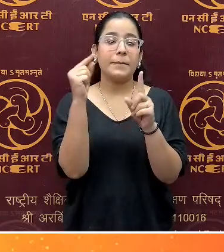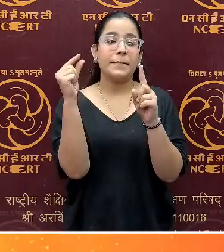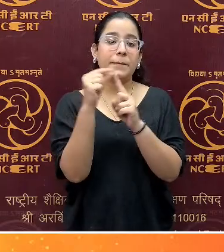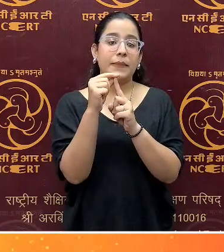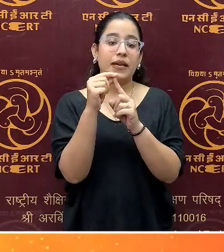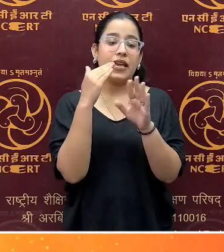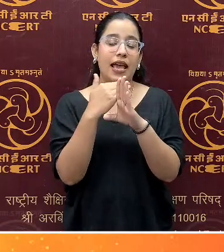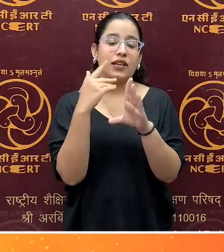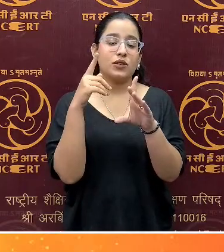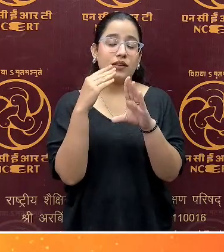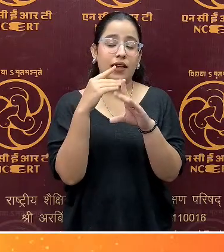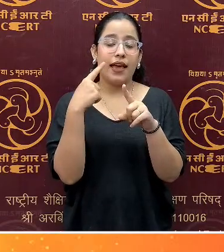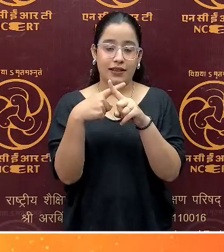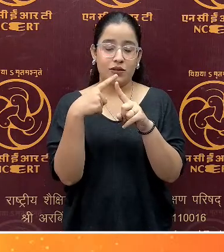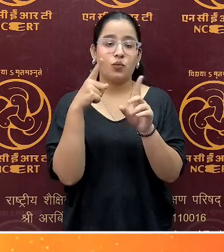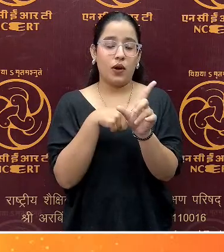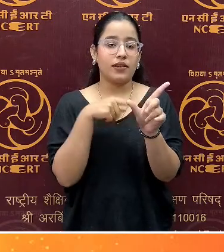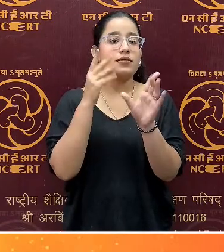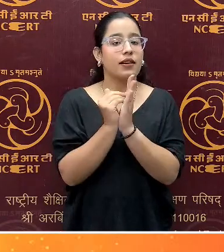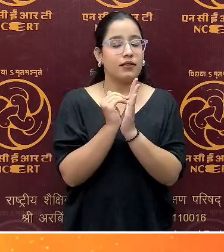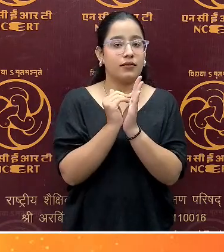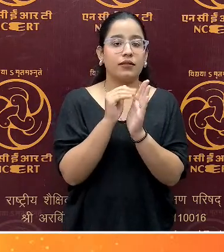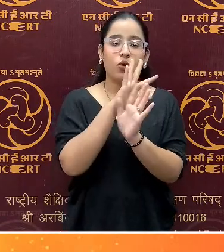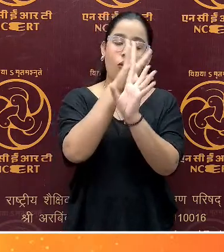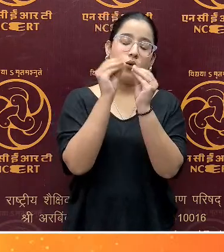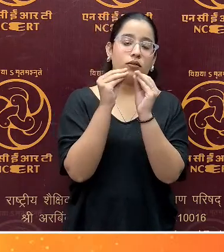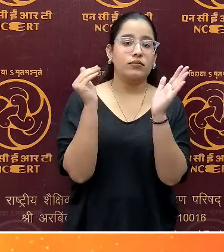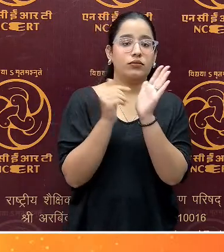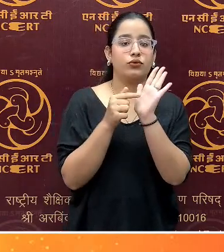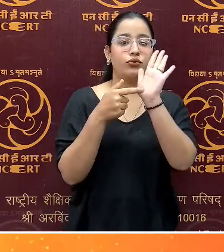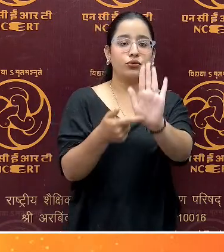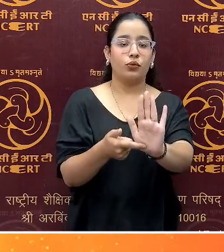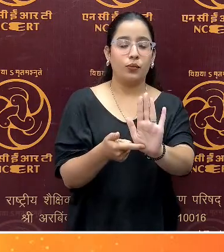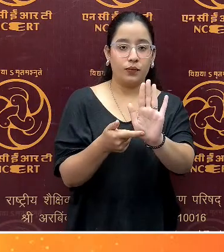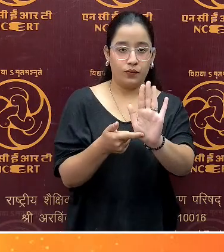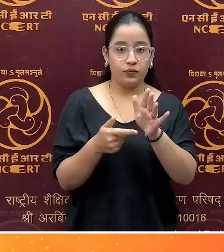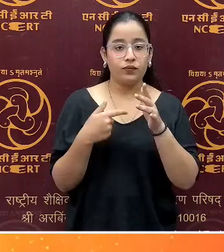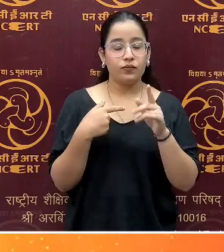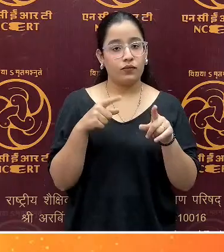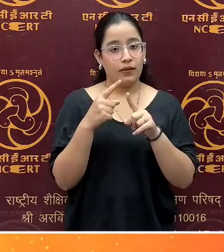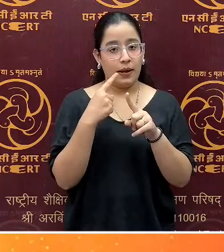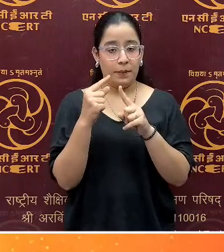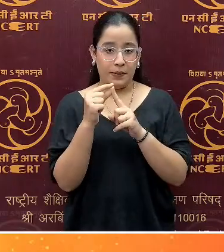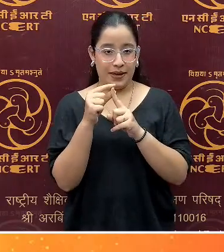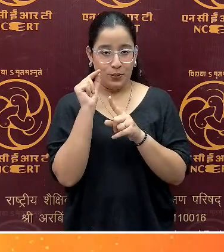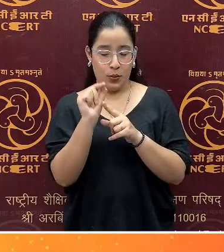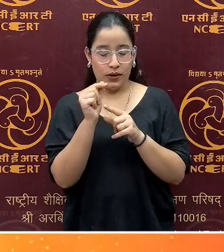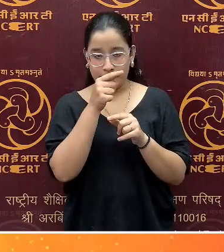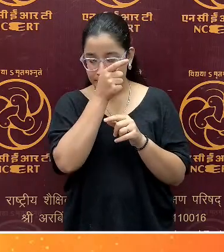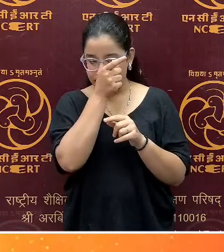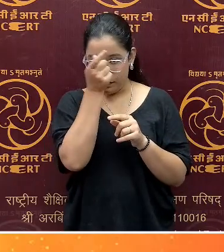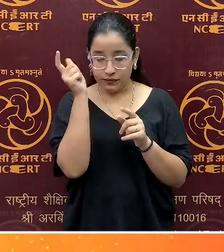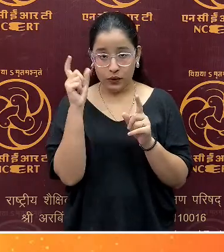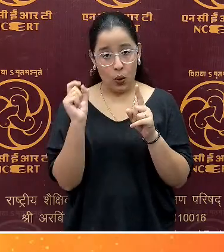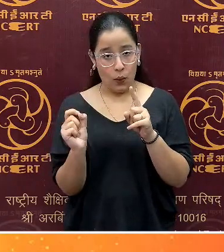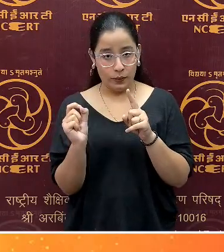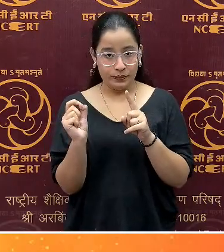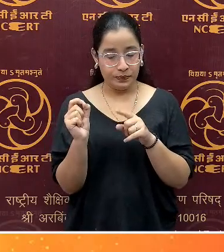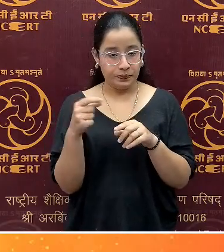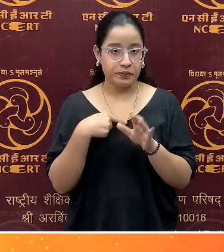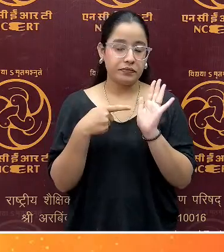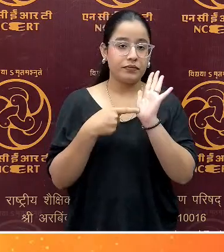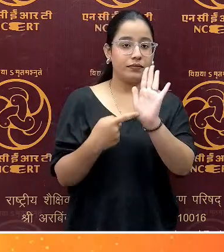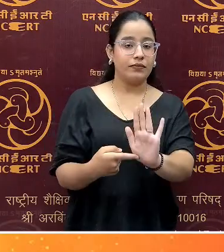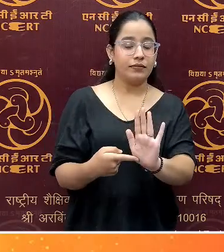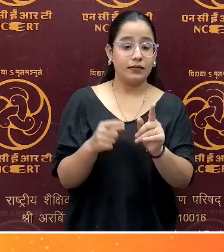x y z. ठीक है, तो हम किसके बारे में बात कर रहे हैं? P पॉइंट के बारे में, विथ रिस्पेक्ट टू व्हाट? O. सो P